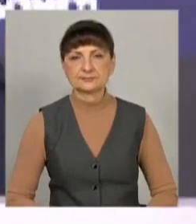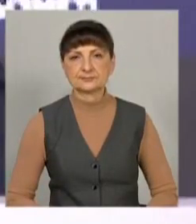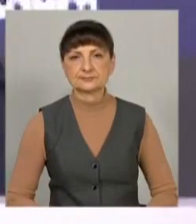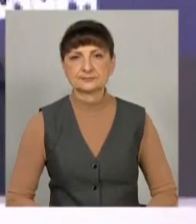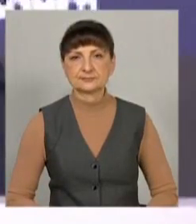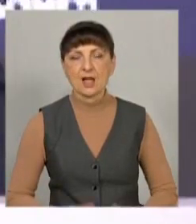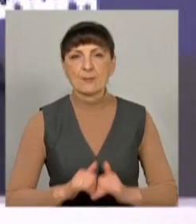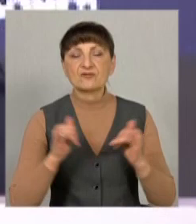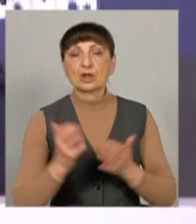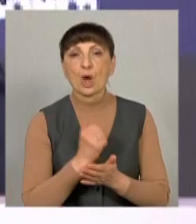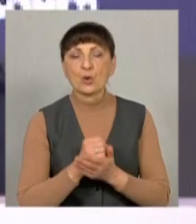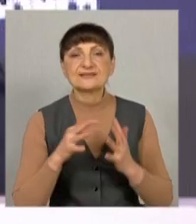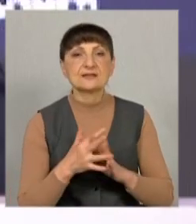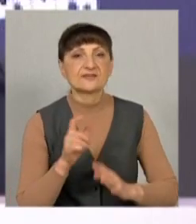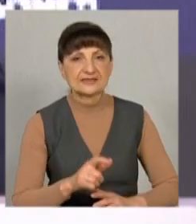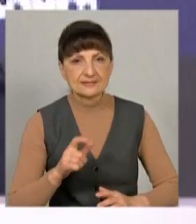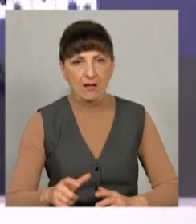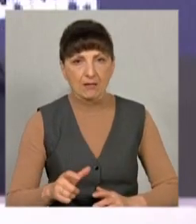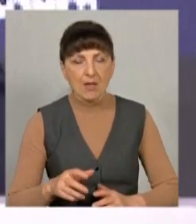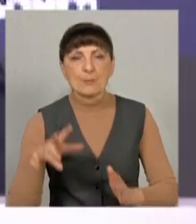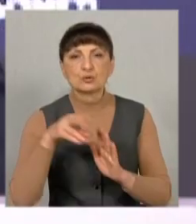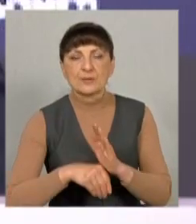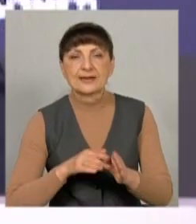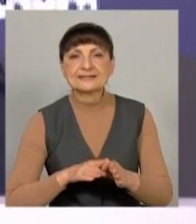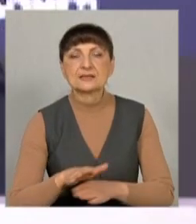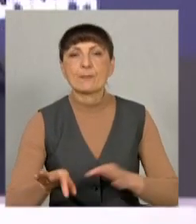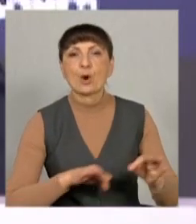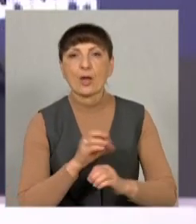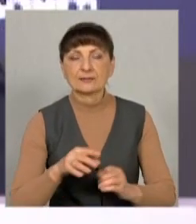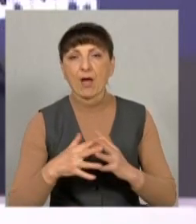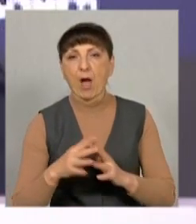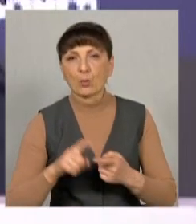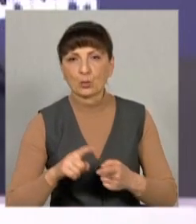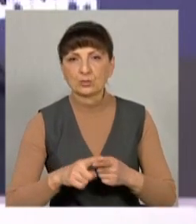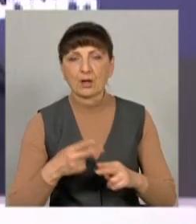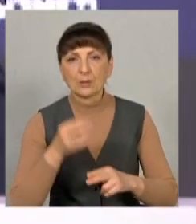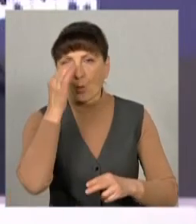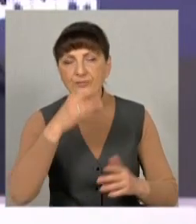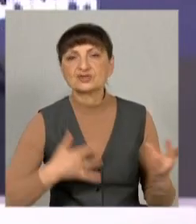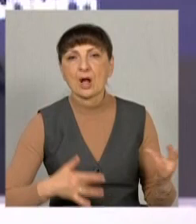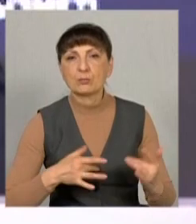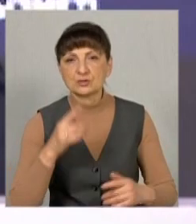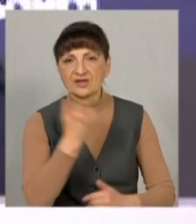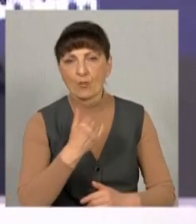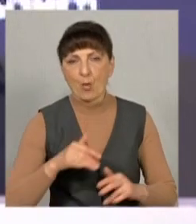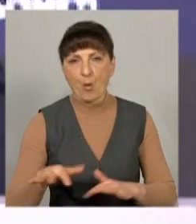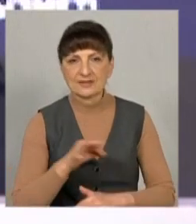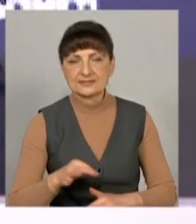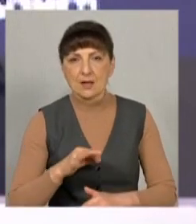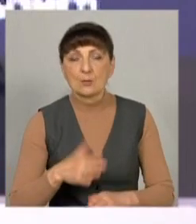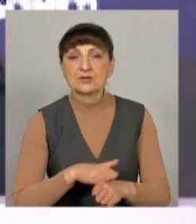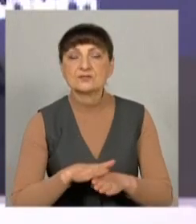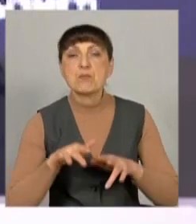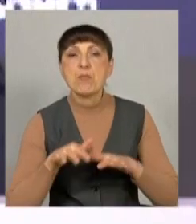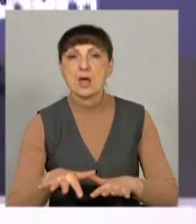По повышению доходов сельского населения предусмотрена реализация проекта «Аул Аманата», это опыт Жамбылской области. Будут реализованы меры